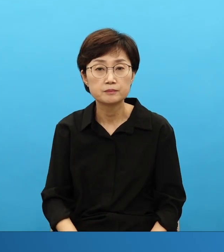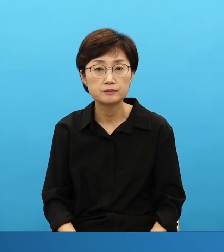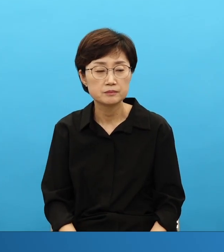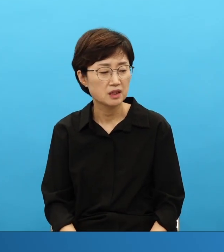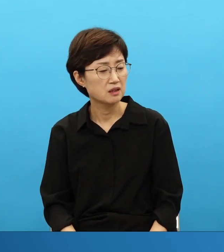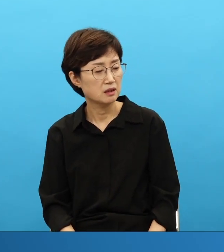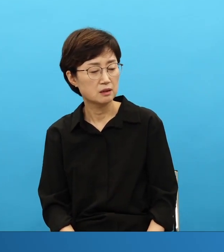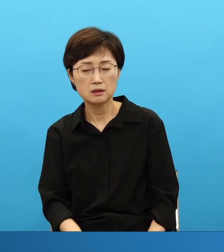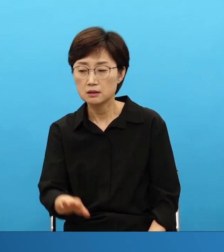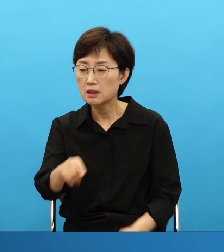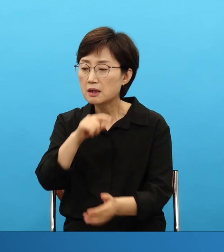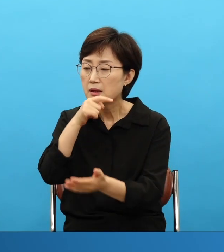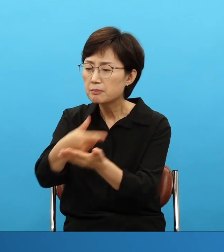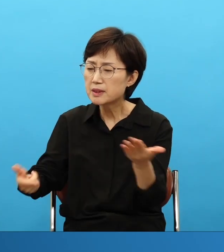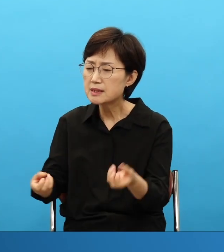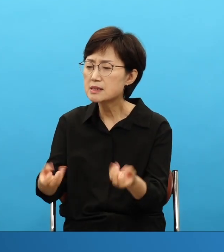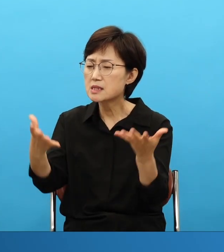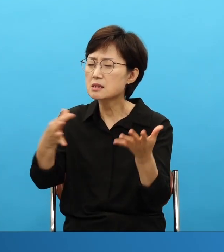피사가